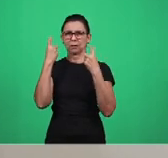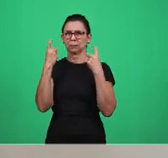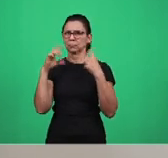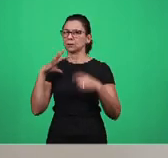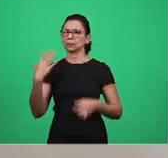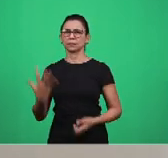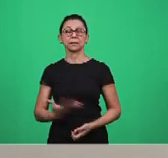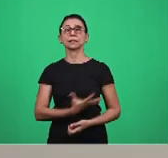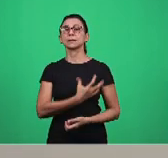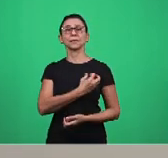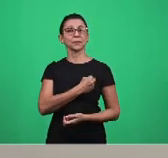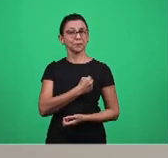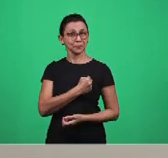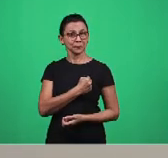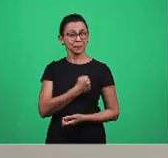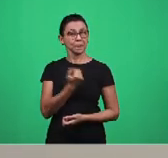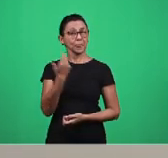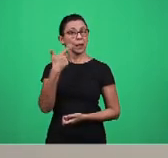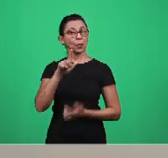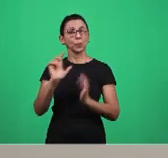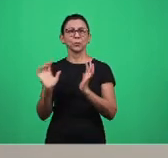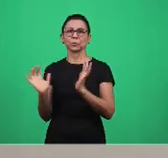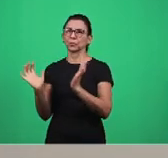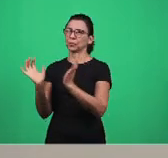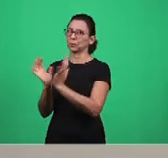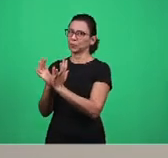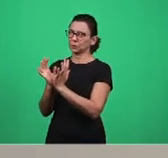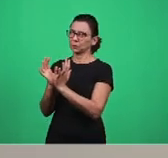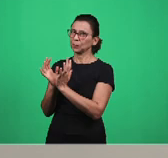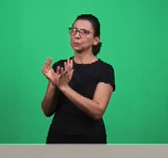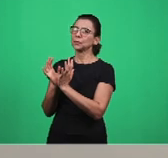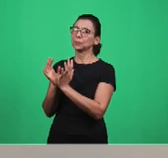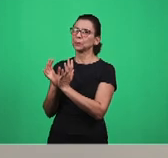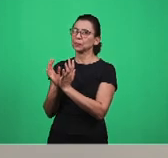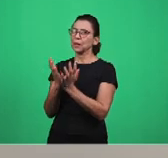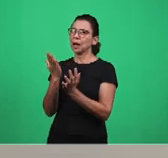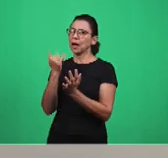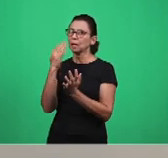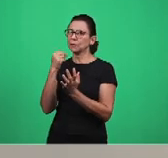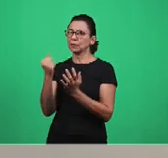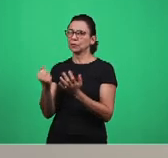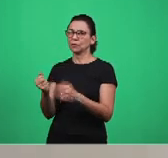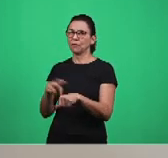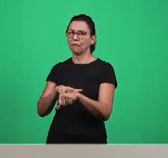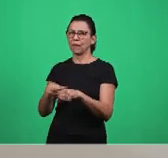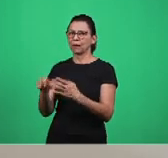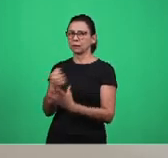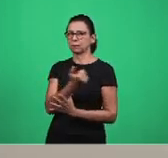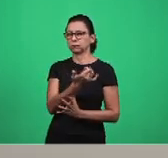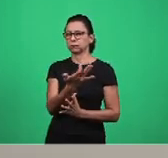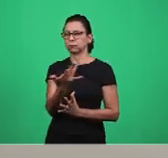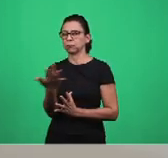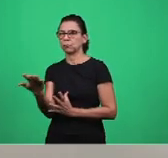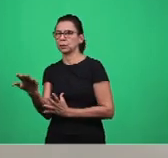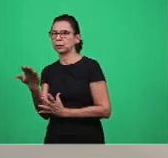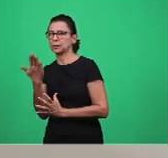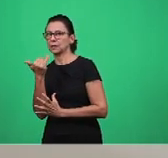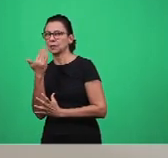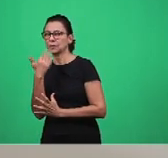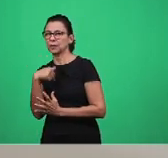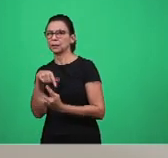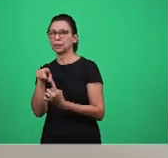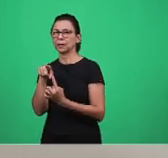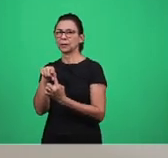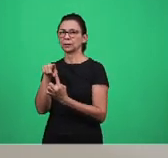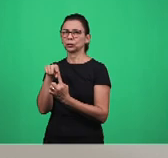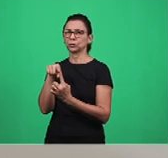Il y a un autre groupe qui se nourrit de champs verdéants. Donc, regardez bien, Rebecca, elle représente cela.